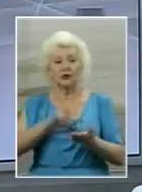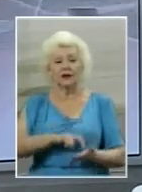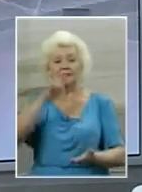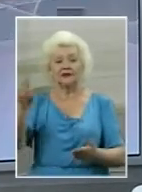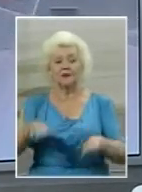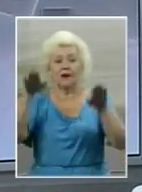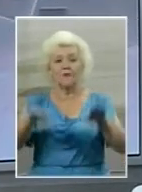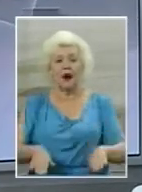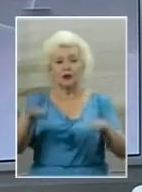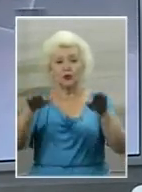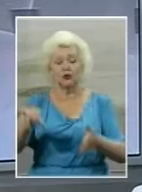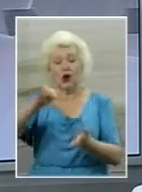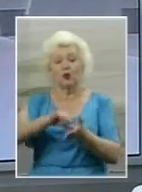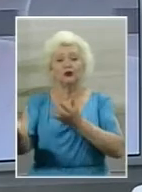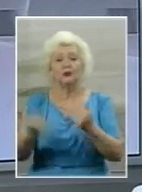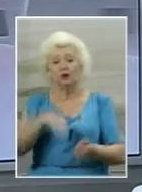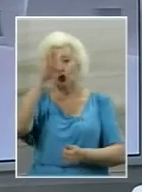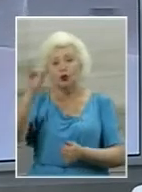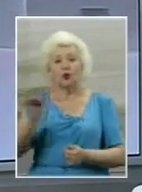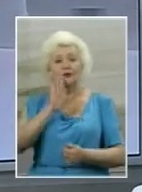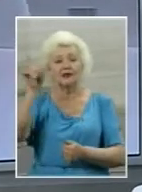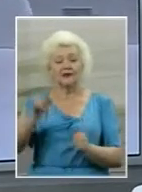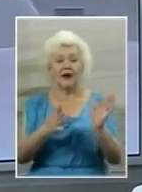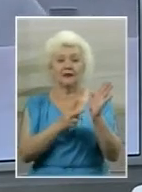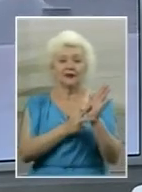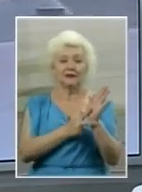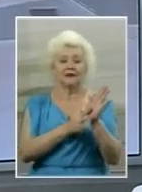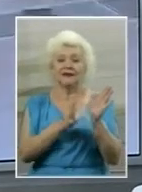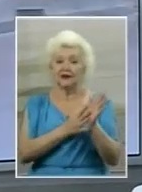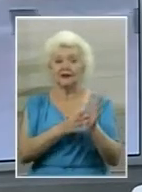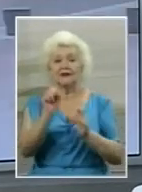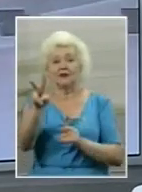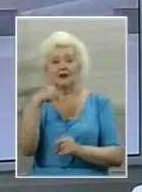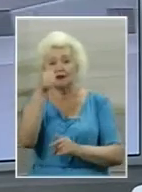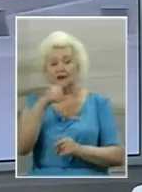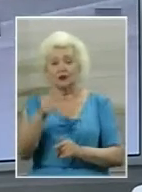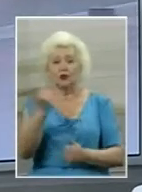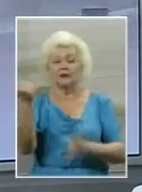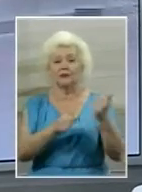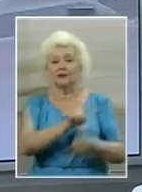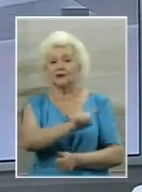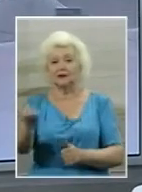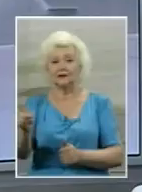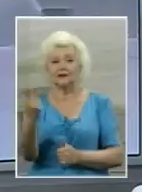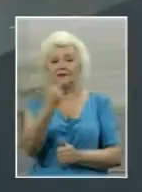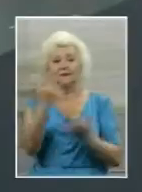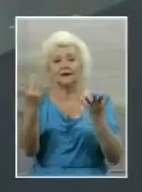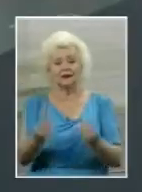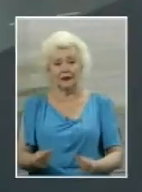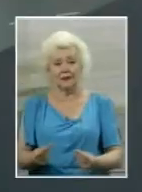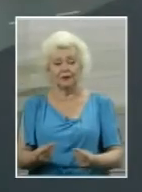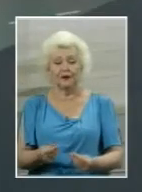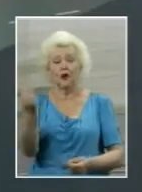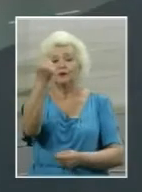на батуті. Участь беруть хлопці і дівчата 9-12 років. Змагання триватимуть 3 дні.